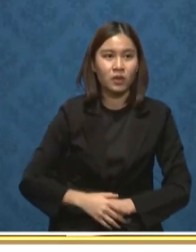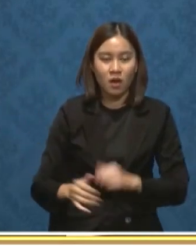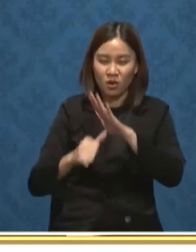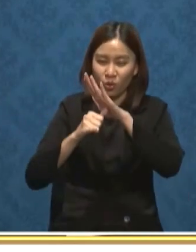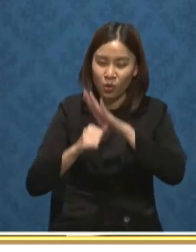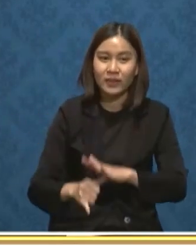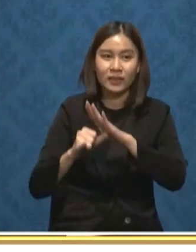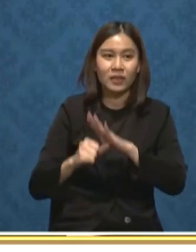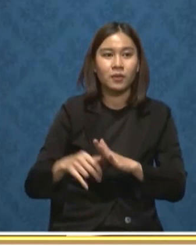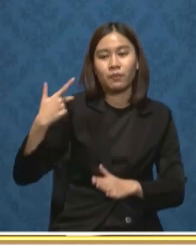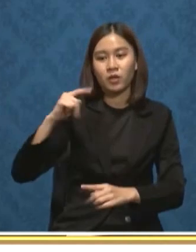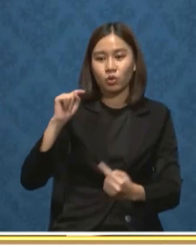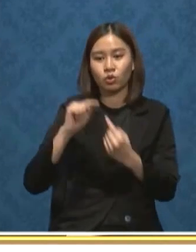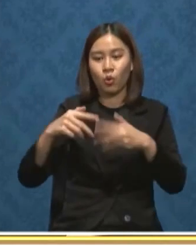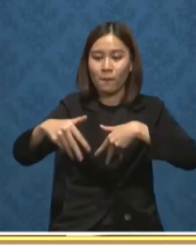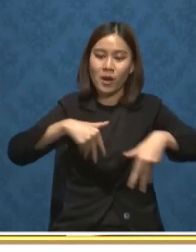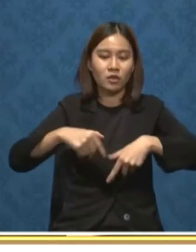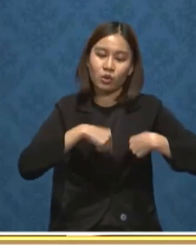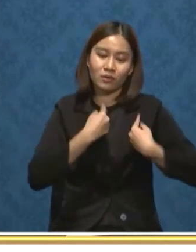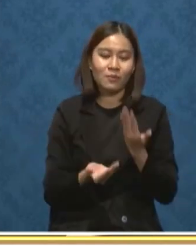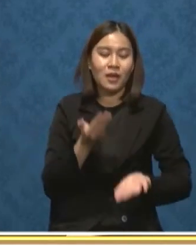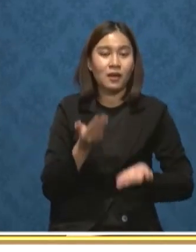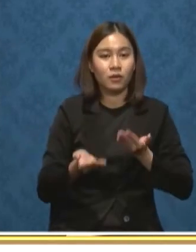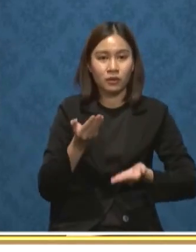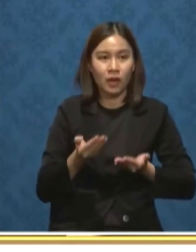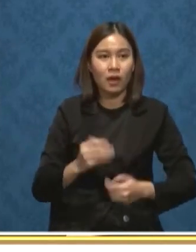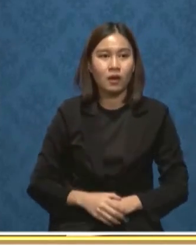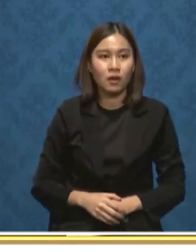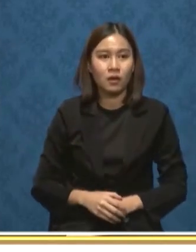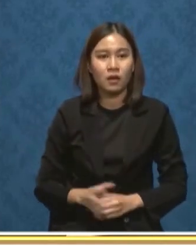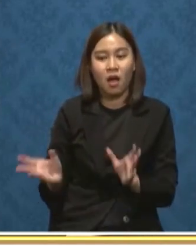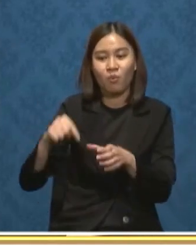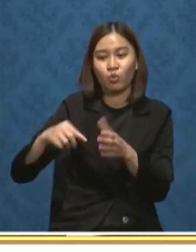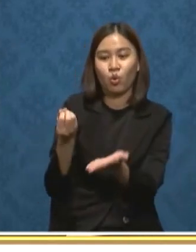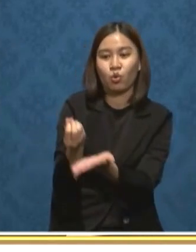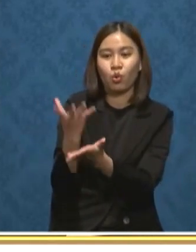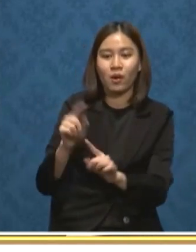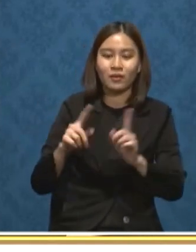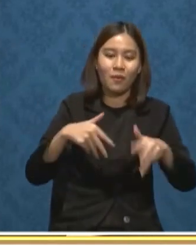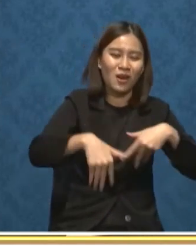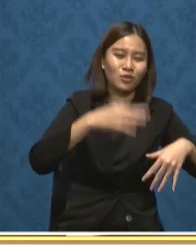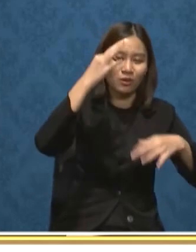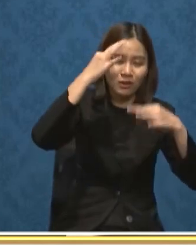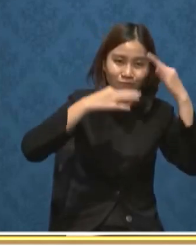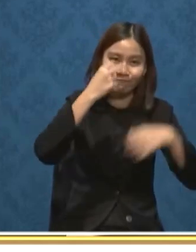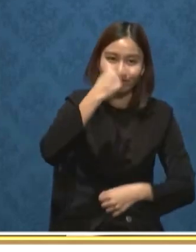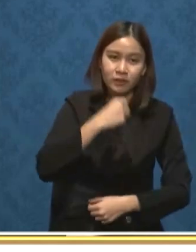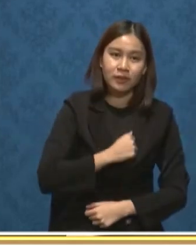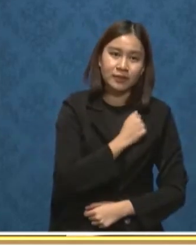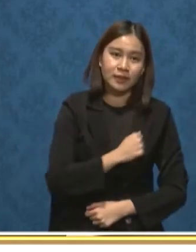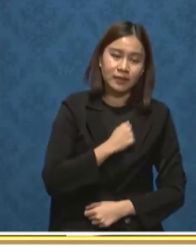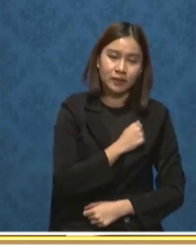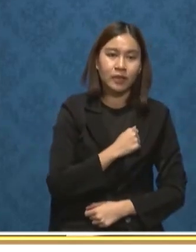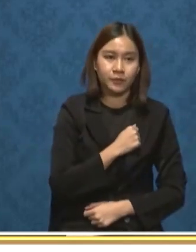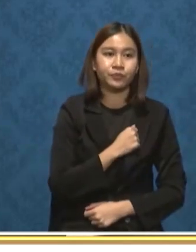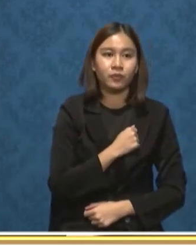ดขี่รีดไถผลประโยชนจากประชาชนตามใจชอบให้พวกมนลำลวยบนข้าบน้ตาของประชาชนและอยาให้ร